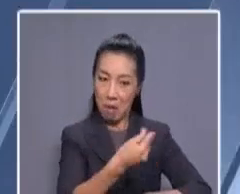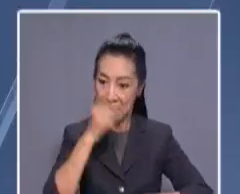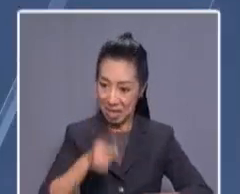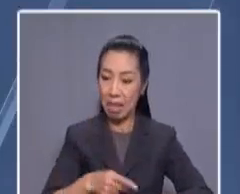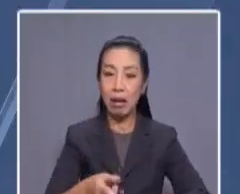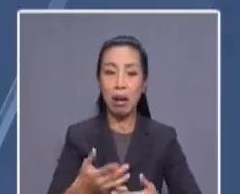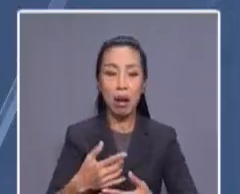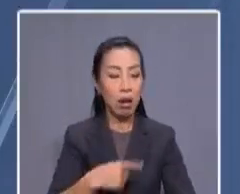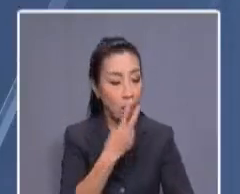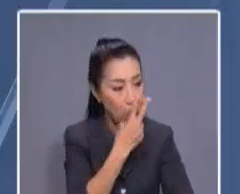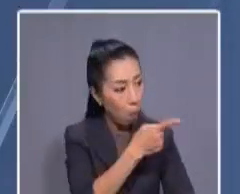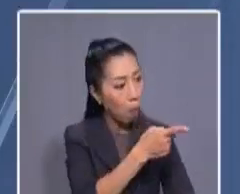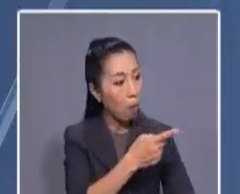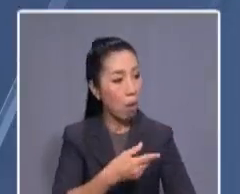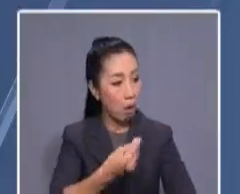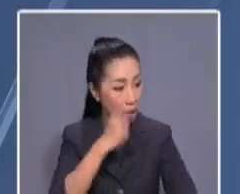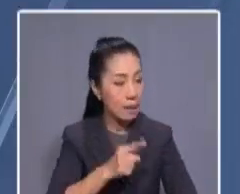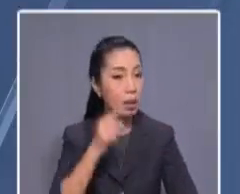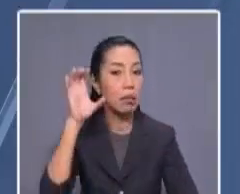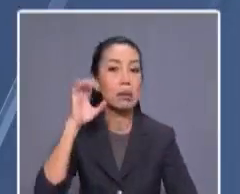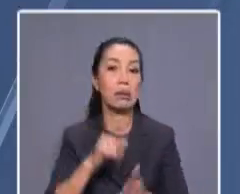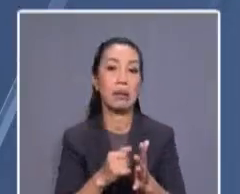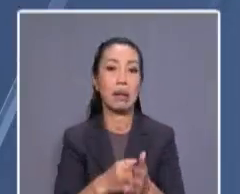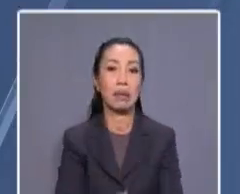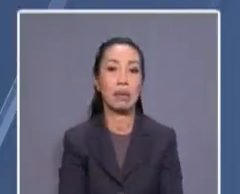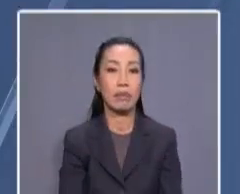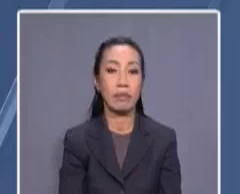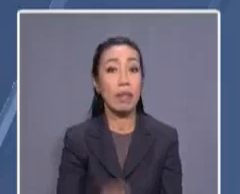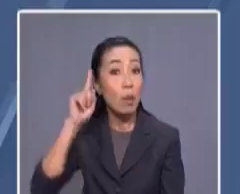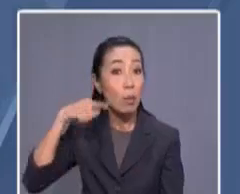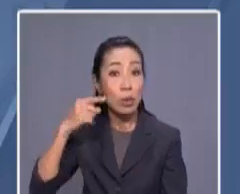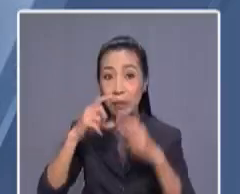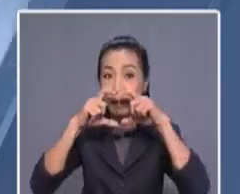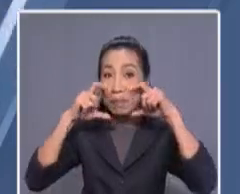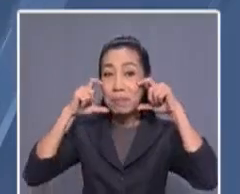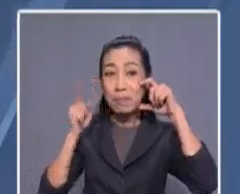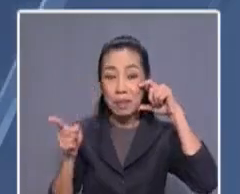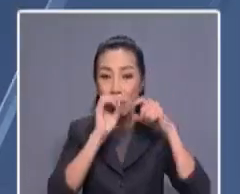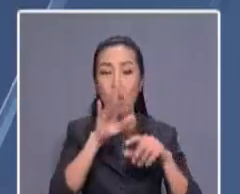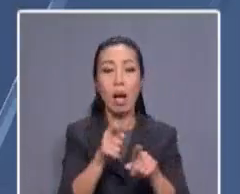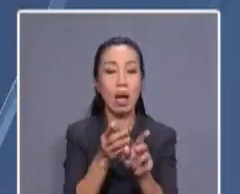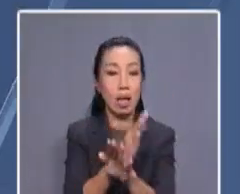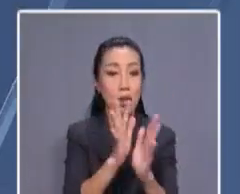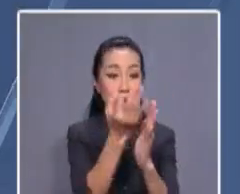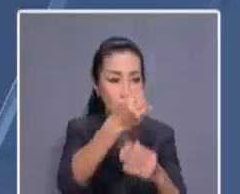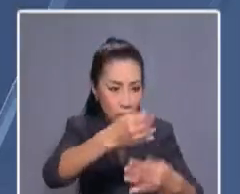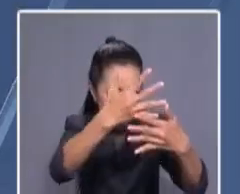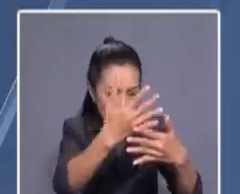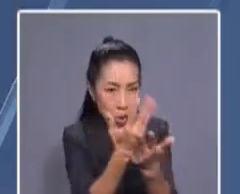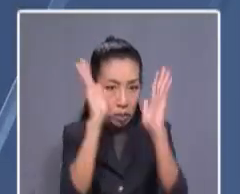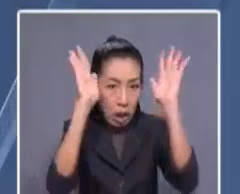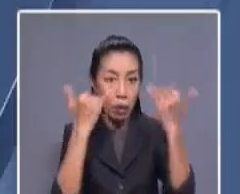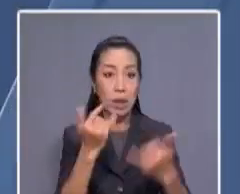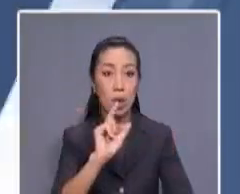ลงเชื่อว่าเขามีการ เขาให้ทำอะไร ให้ก็จะเป็นการโฆษณาว่าวันนี้มีการขายทองจ